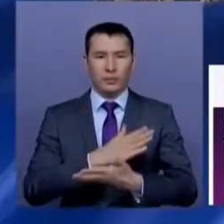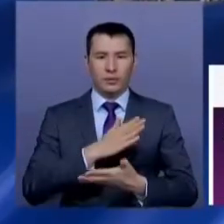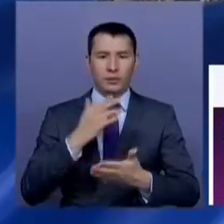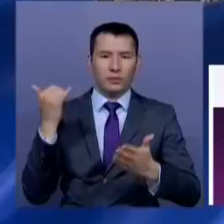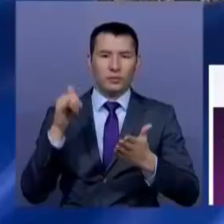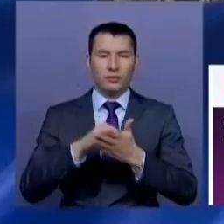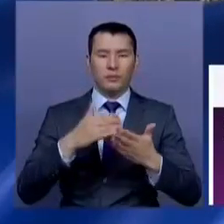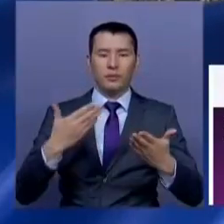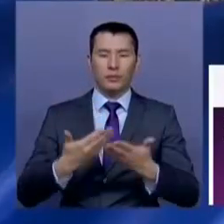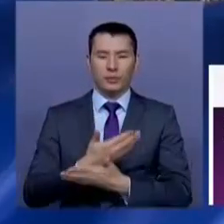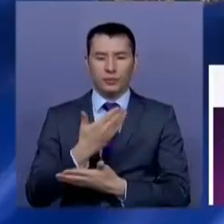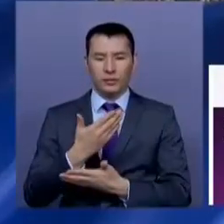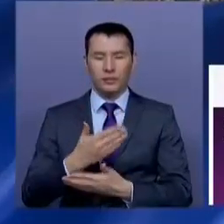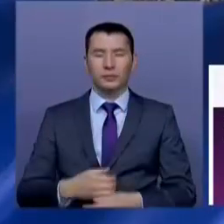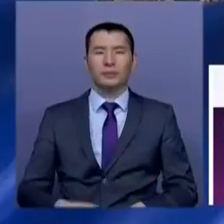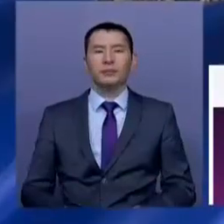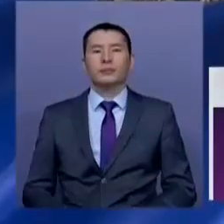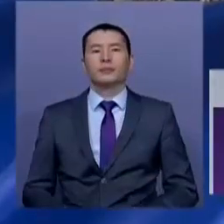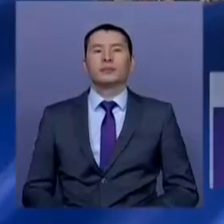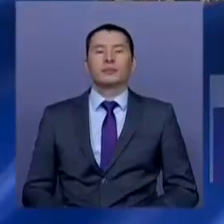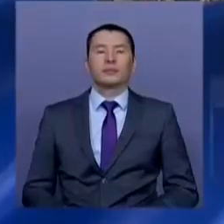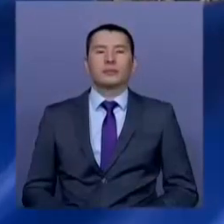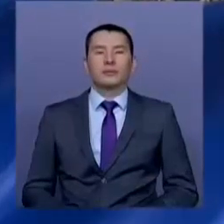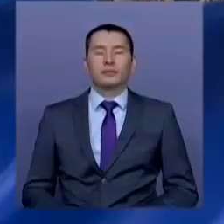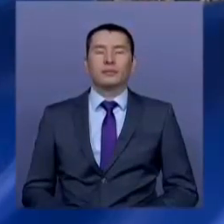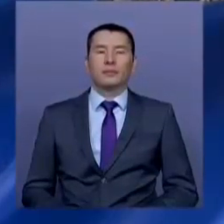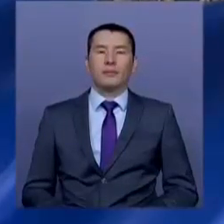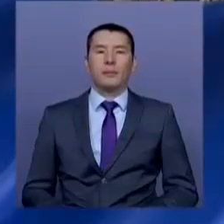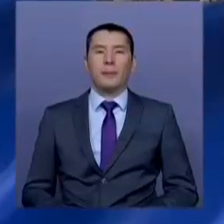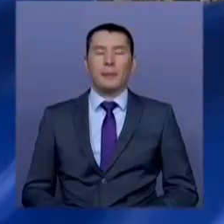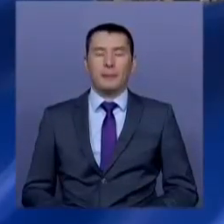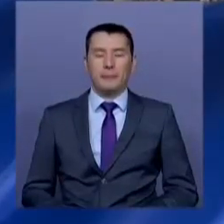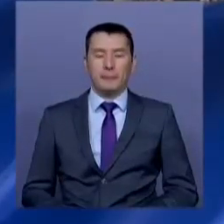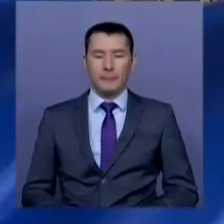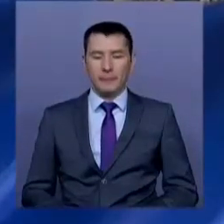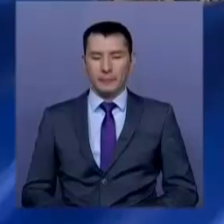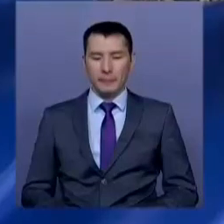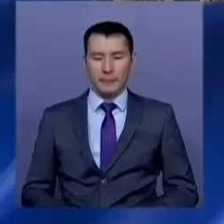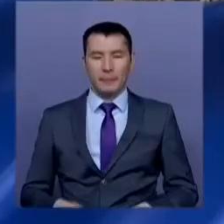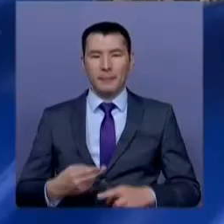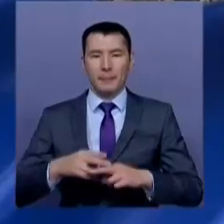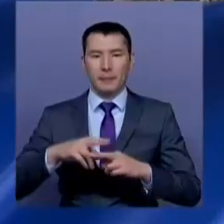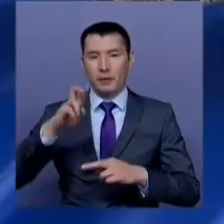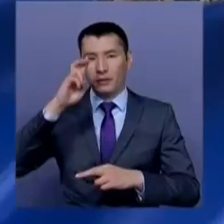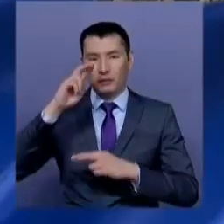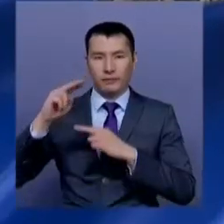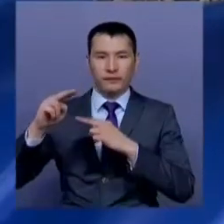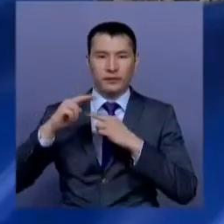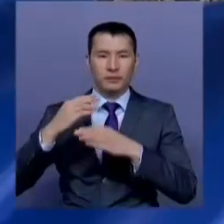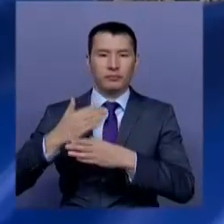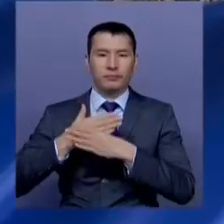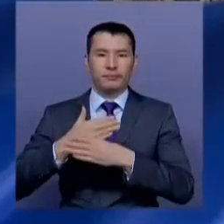Сами родители выходили из баллона, что-то сооружали. Ну вот, слава богу, власти нам помогают.